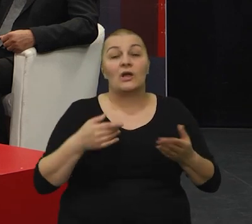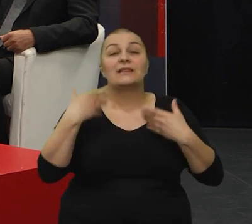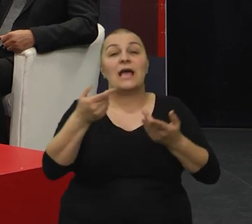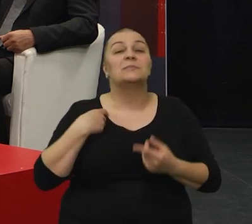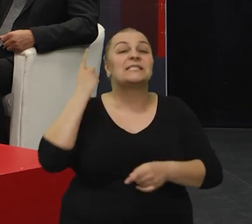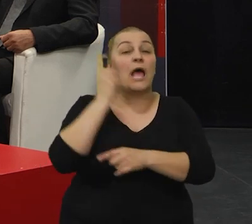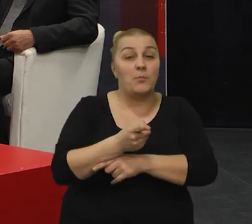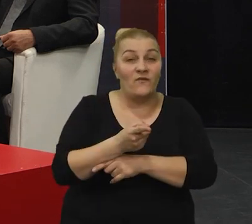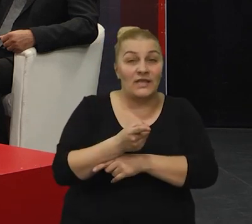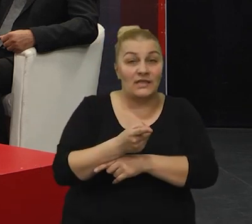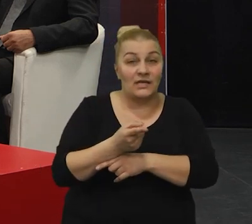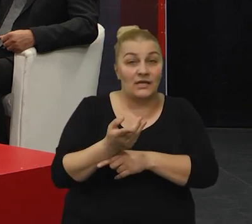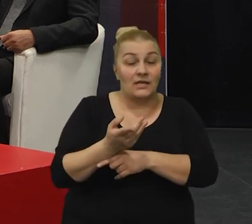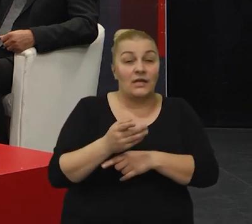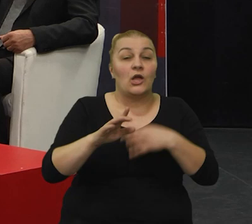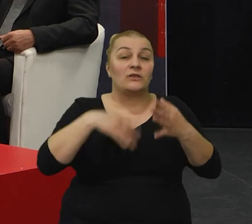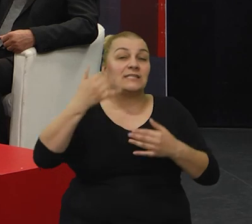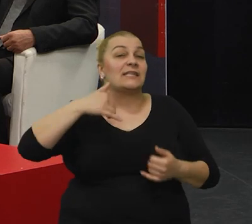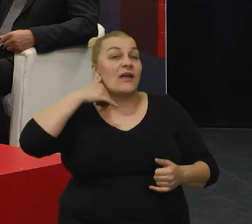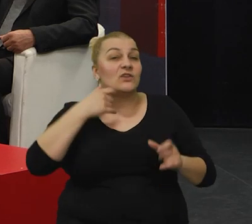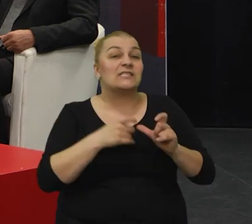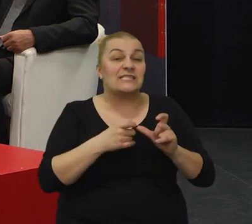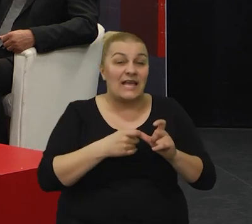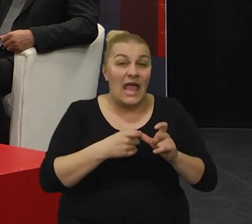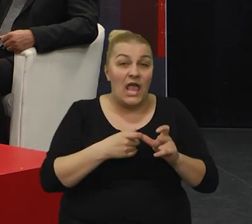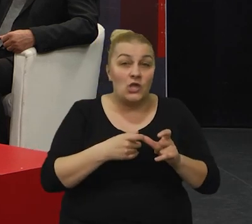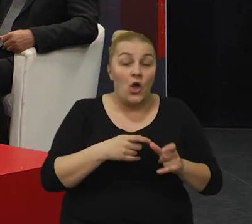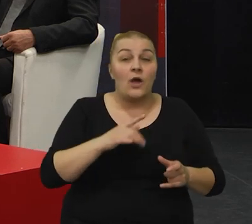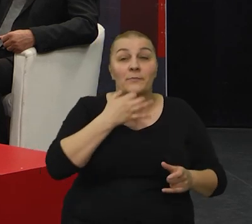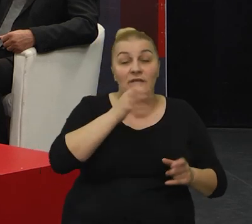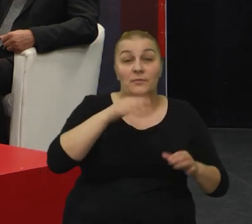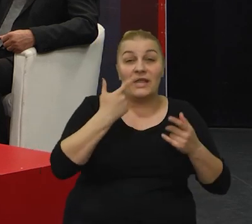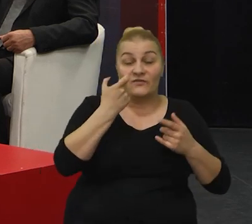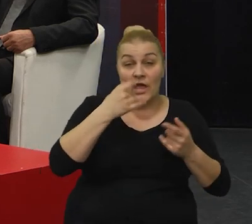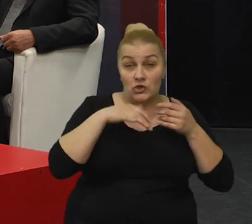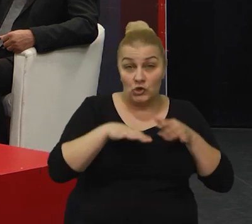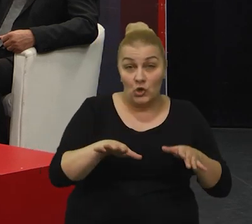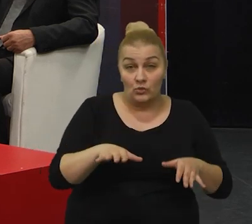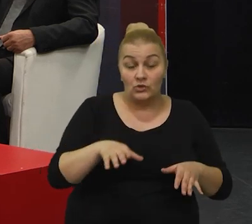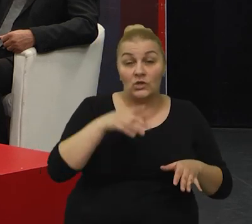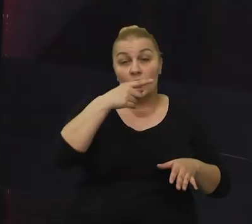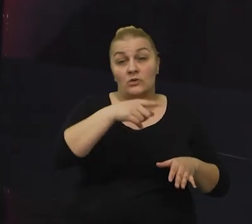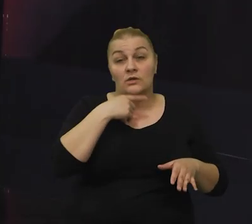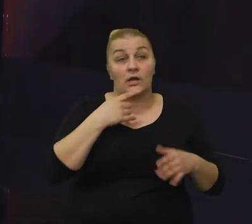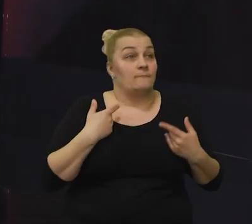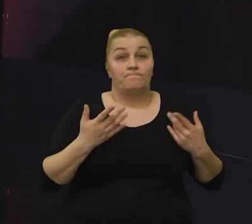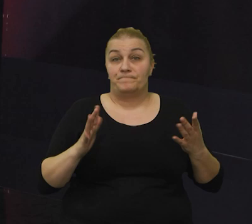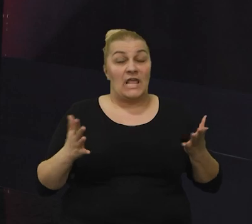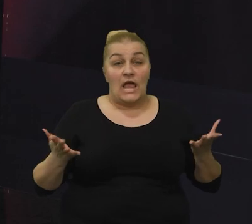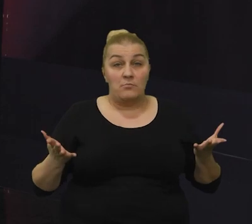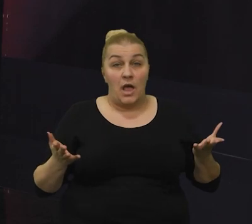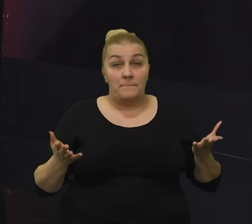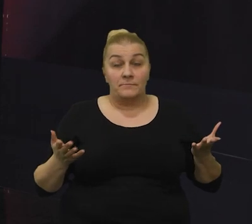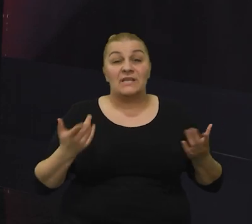mi zapojnika. I onda se javio Skejo i general Gotovina pita Skejo, jel imaš 200 ljudi? On je rekao, doslovno,